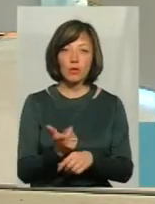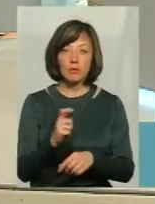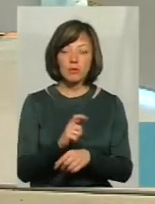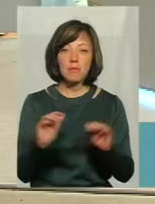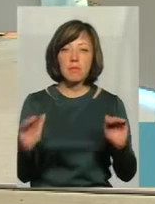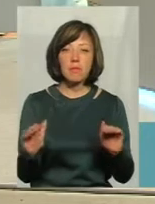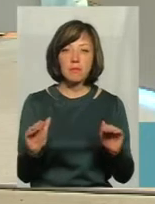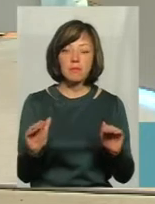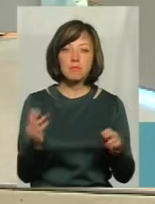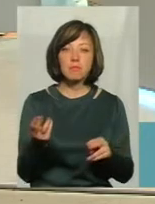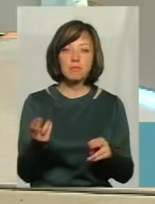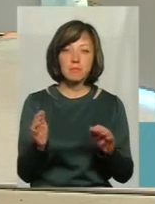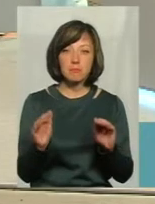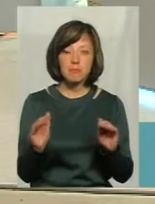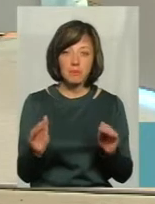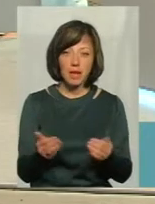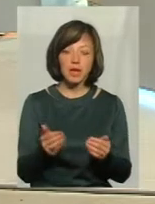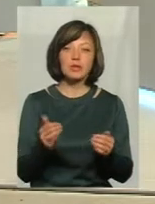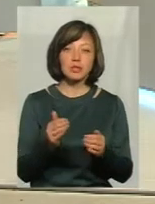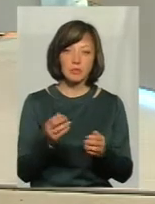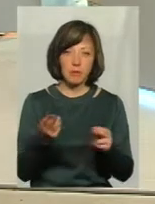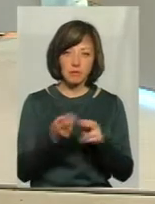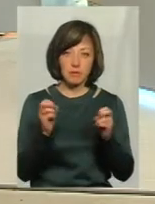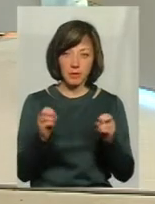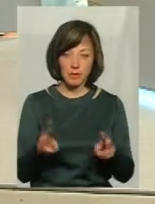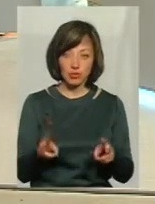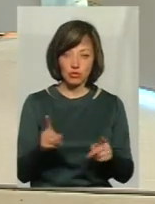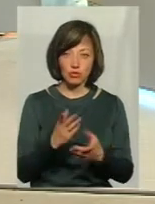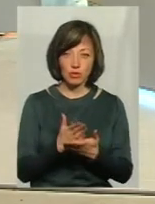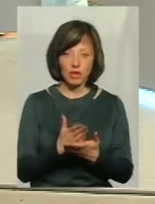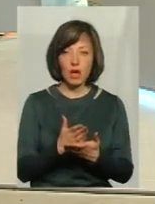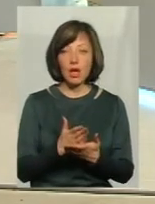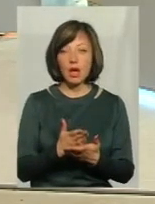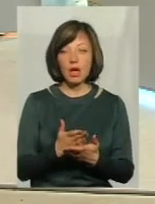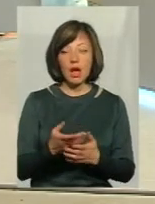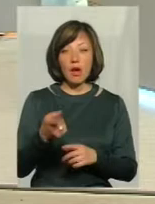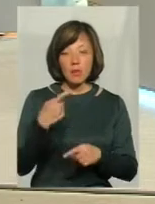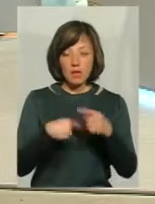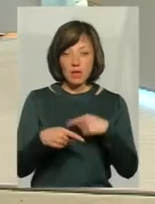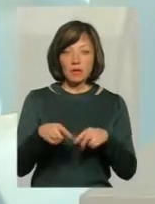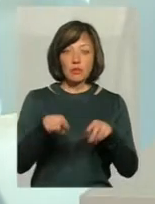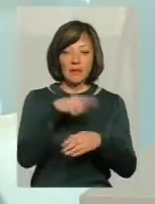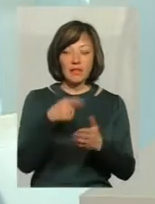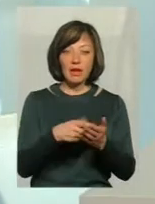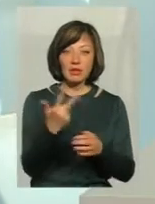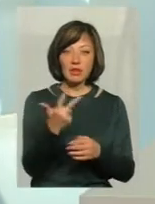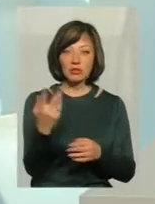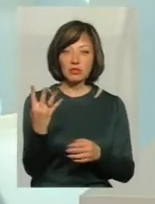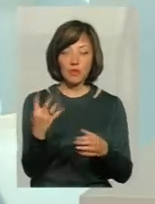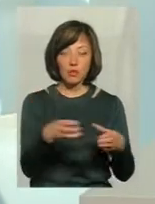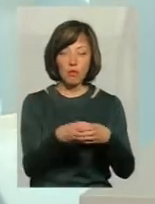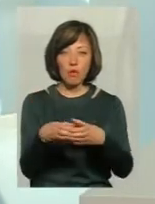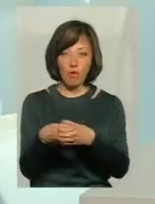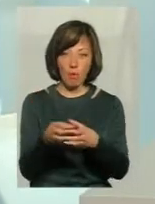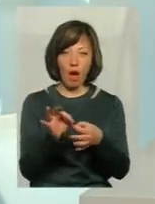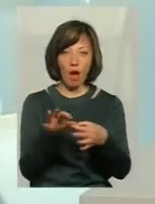менш безпечні за ті, що зараз є. Але повертаючись до того там, 3-4 блоку, чи ці технології будуть,